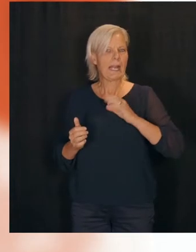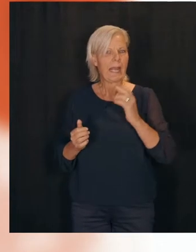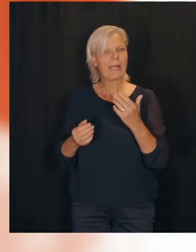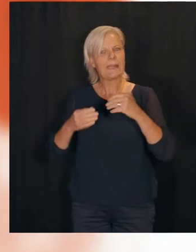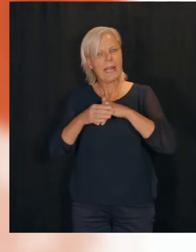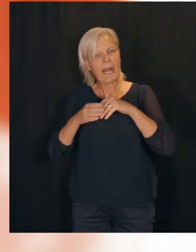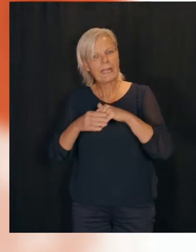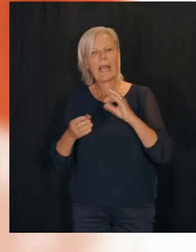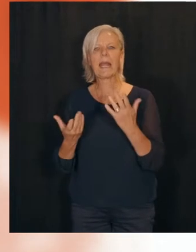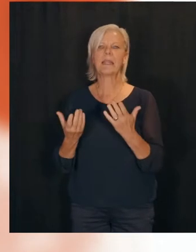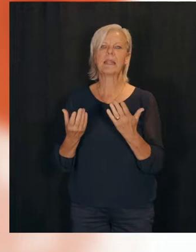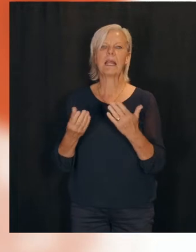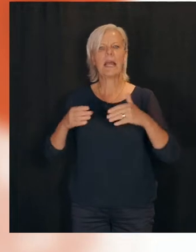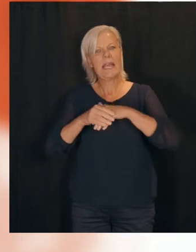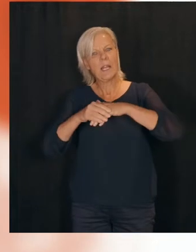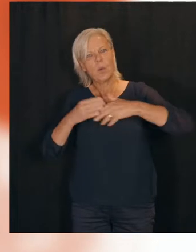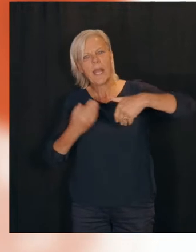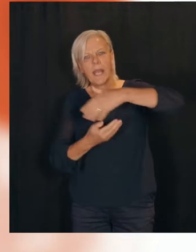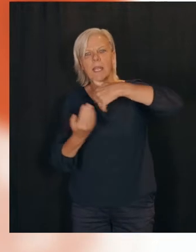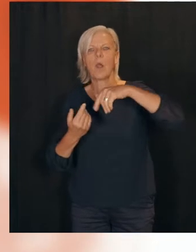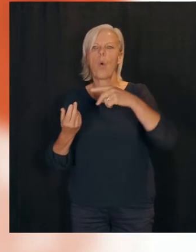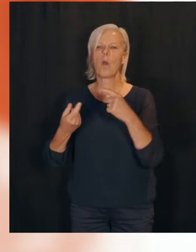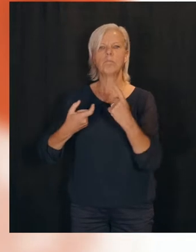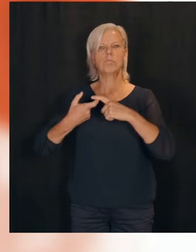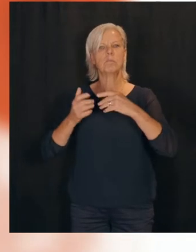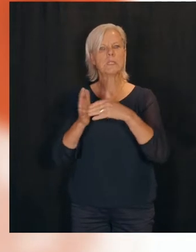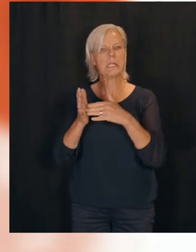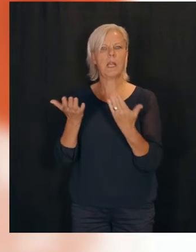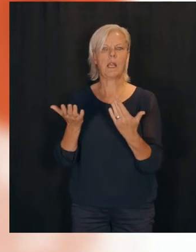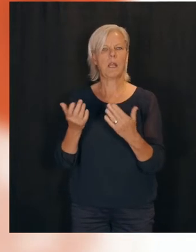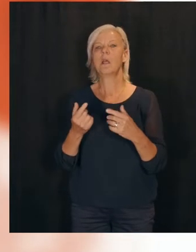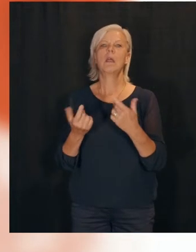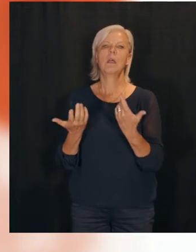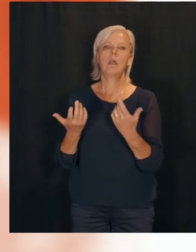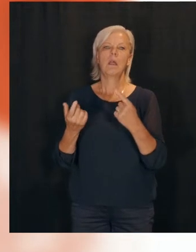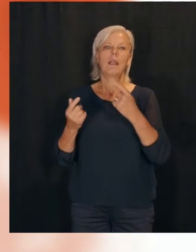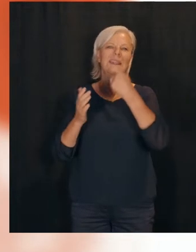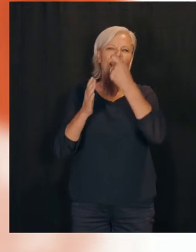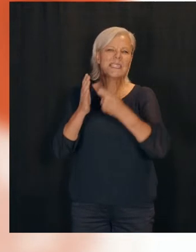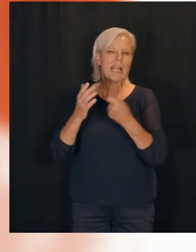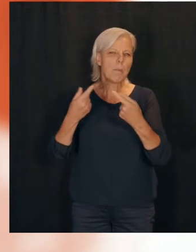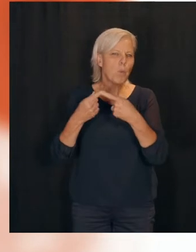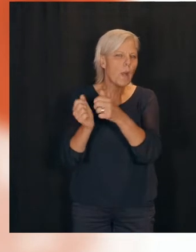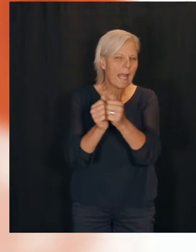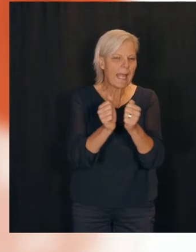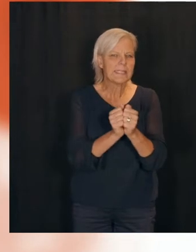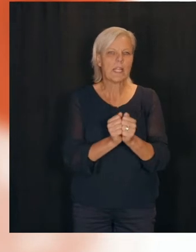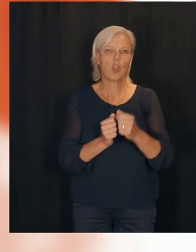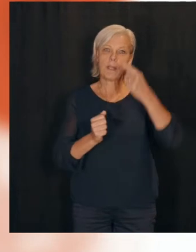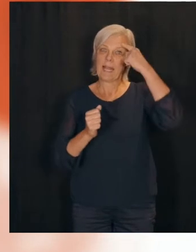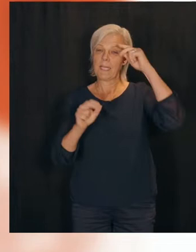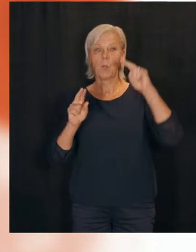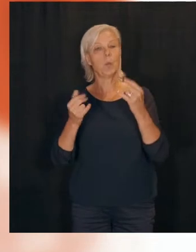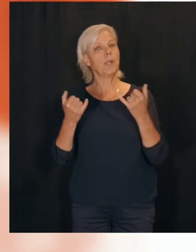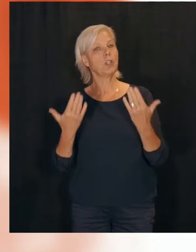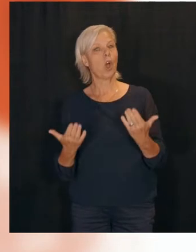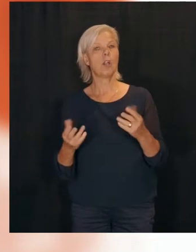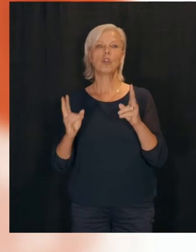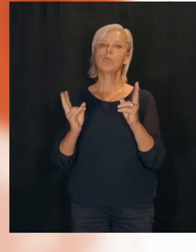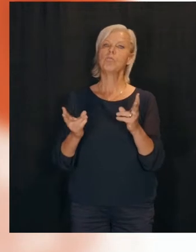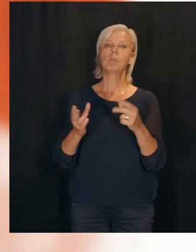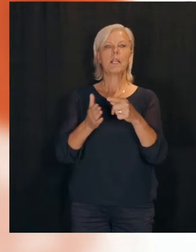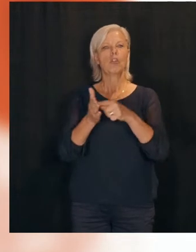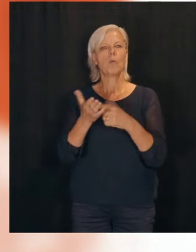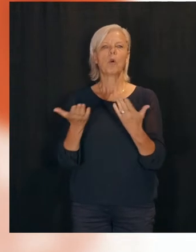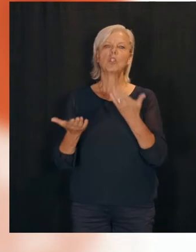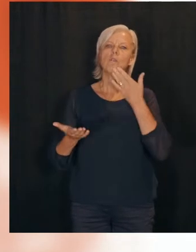delaktighet, inkludering kopplat till teknik och design på olika sätt. Jag tänkte idag som ett slags sätt att svara på